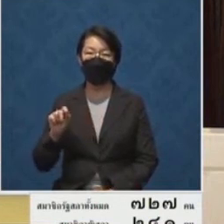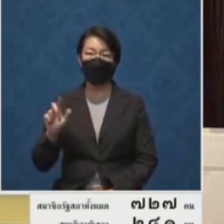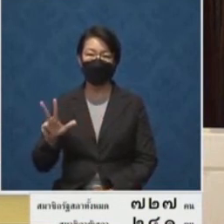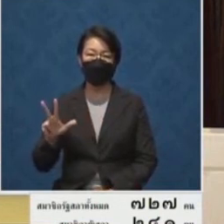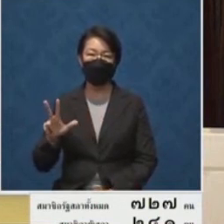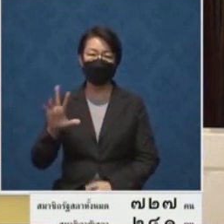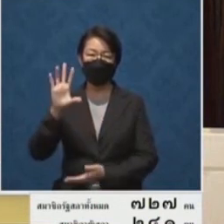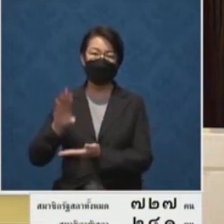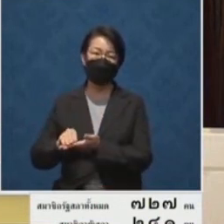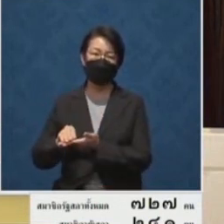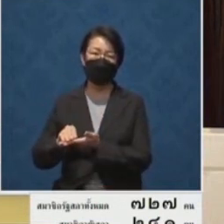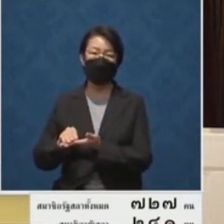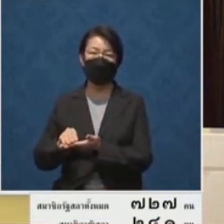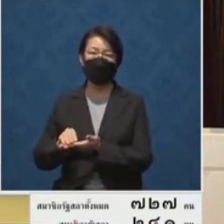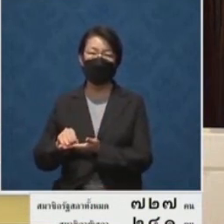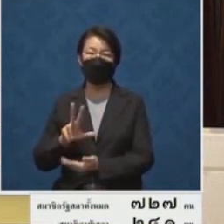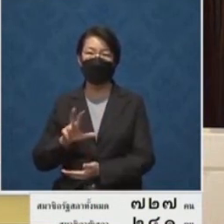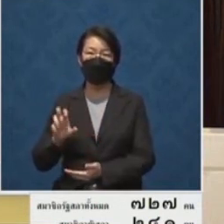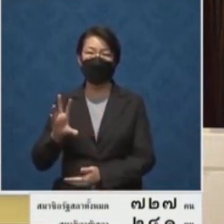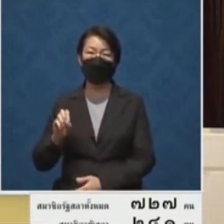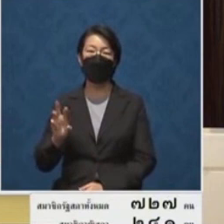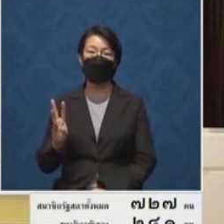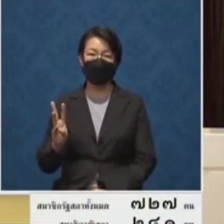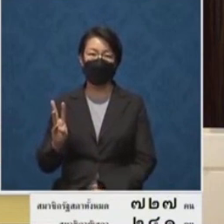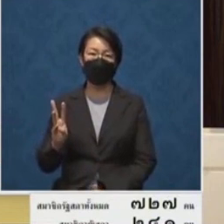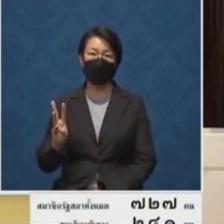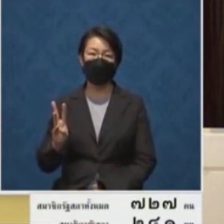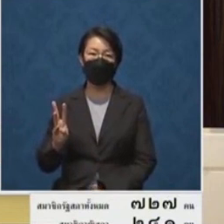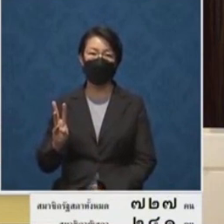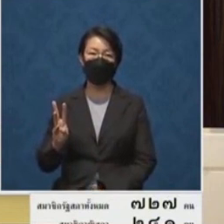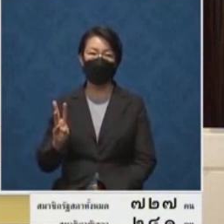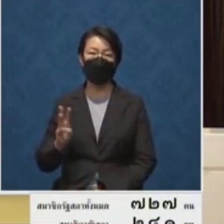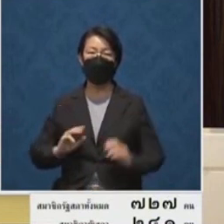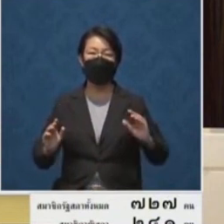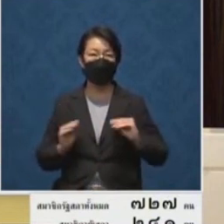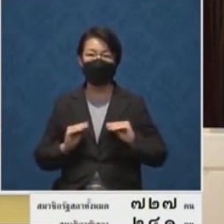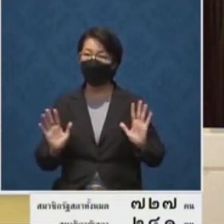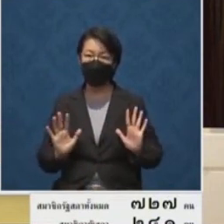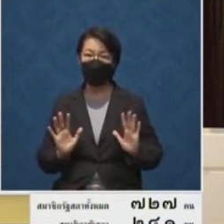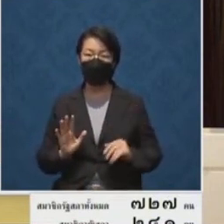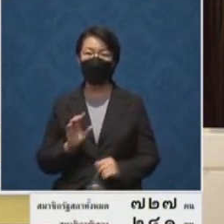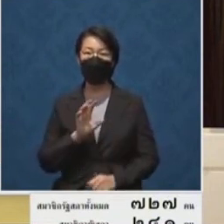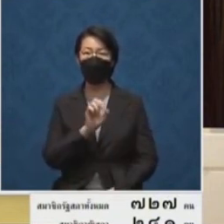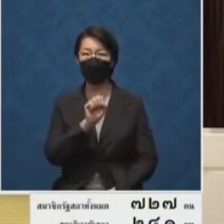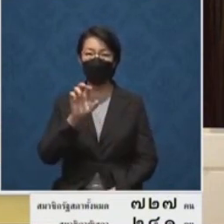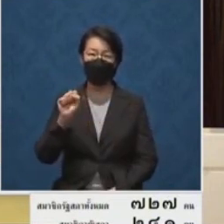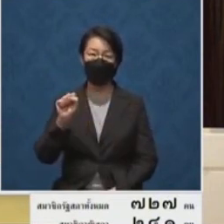333คะแนนสว23รวม